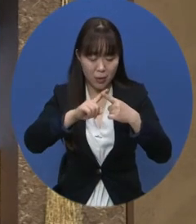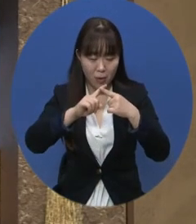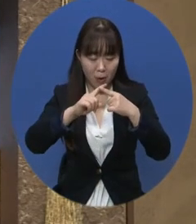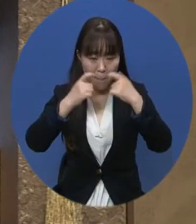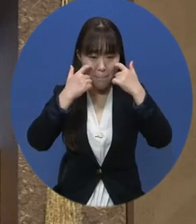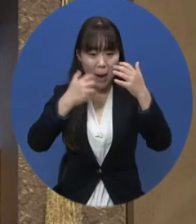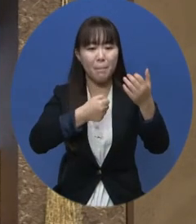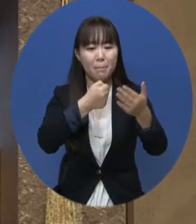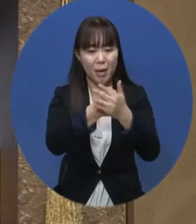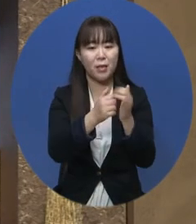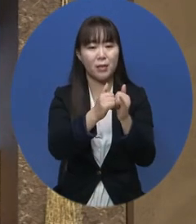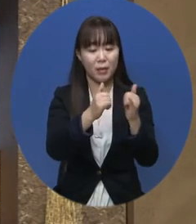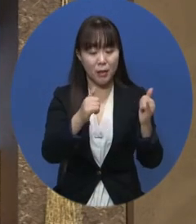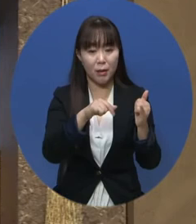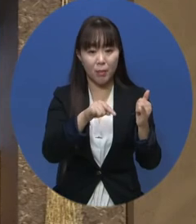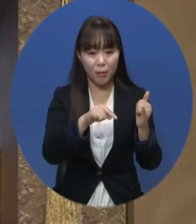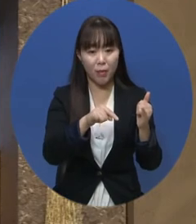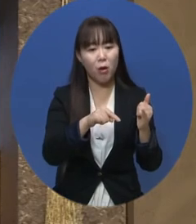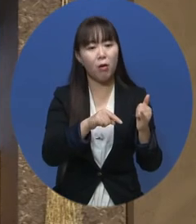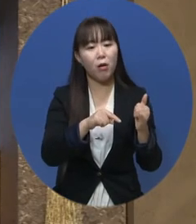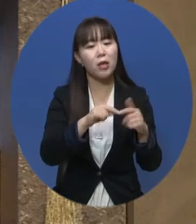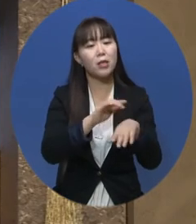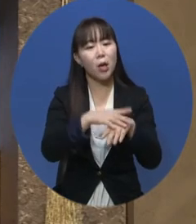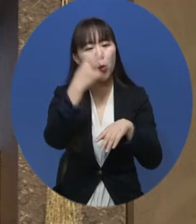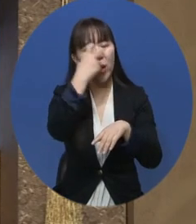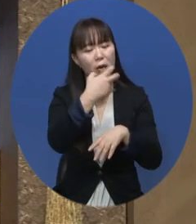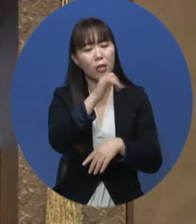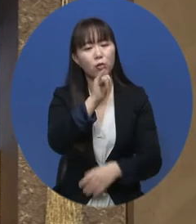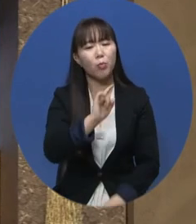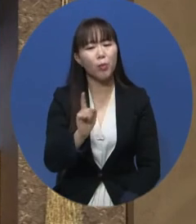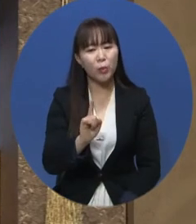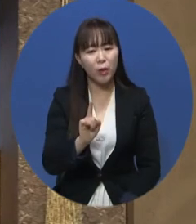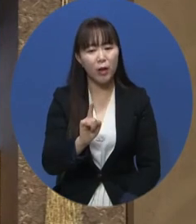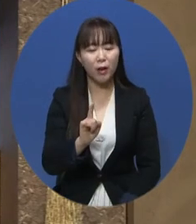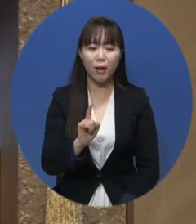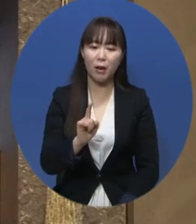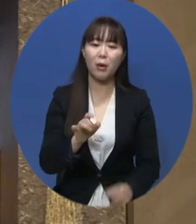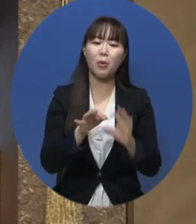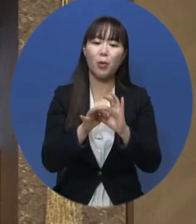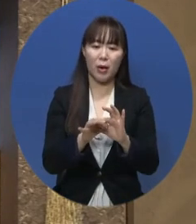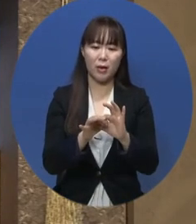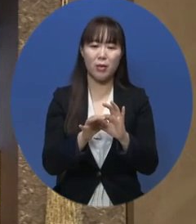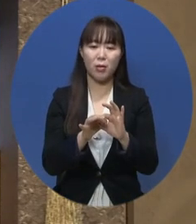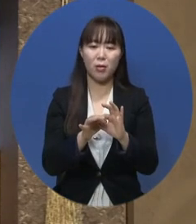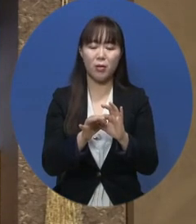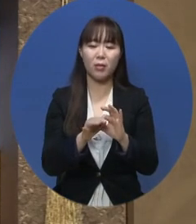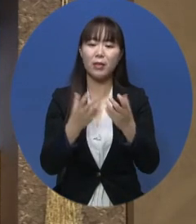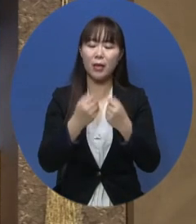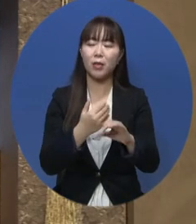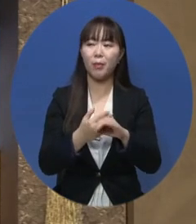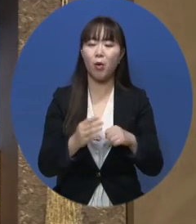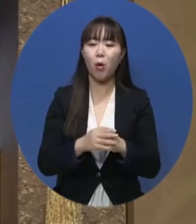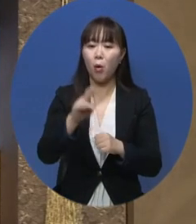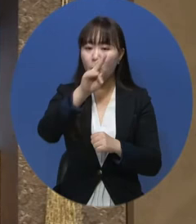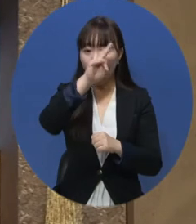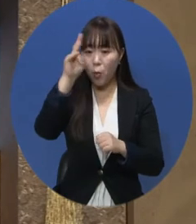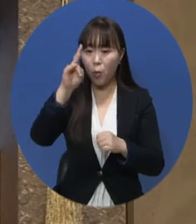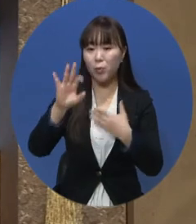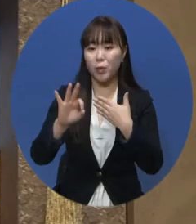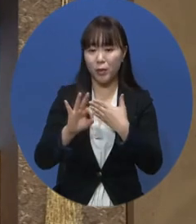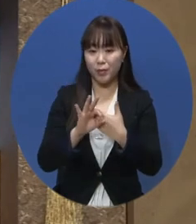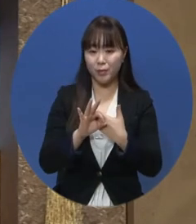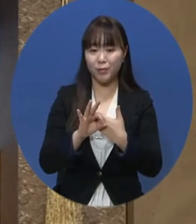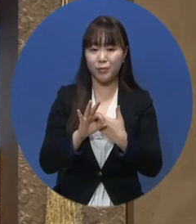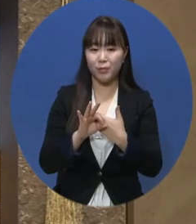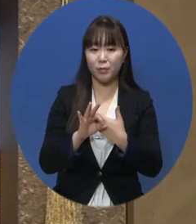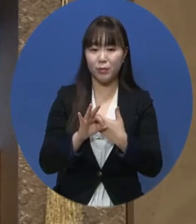확정되신 어르신들을 예. 어떻게 하면 잘 관리할 수 있는가. 이런 부분들을 예를 들어서 오후가 되면